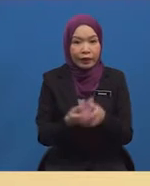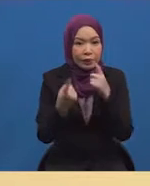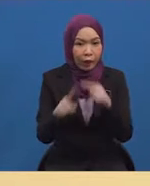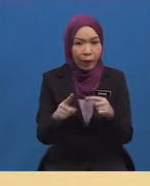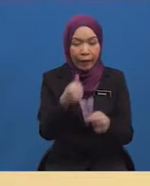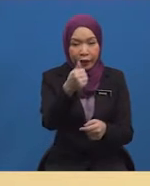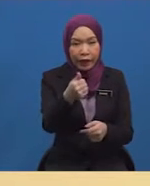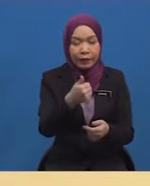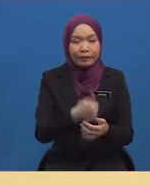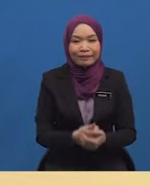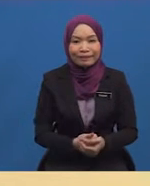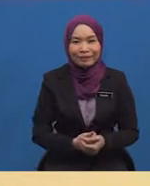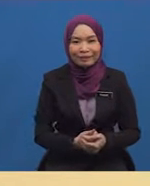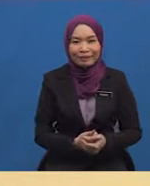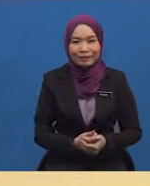diberikan.